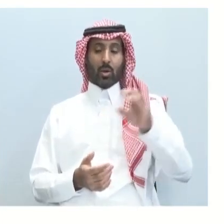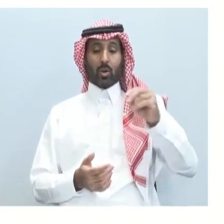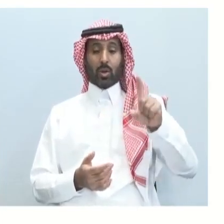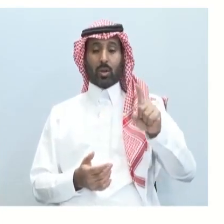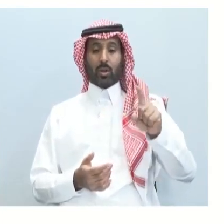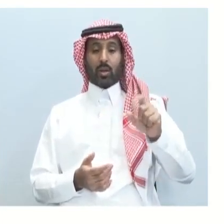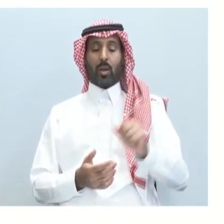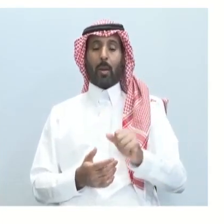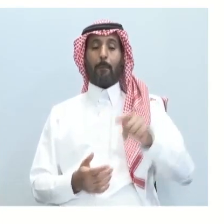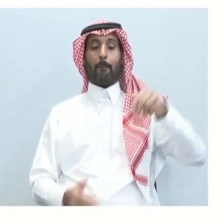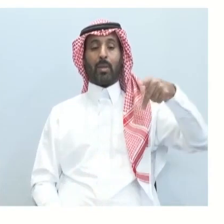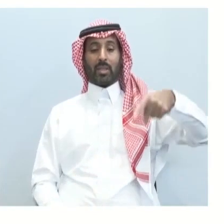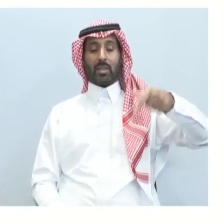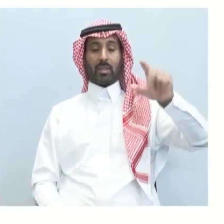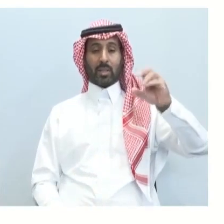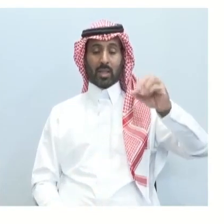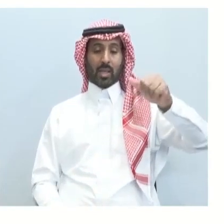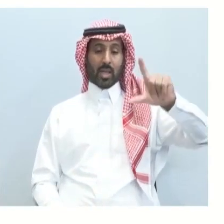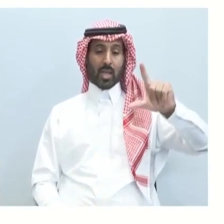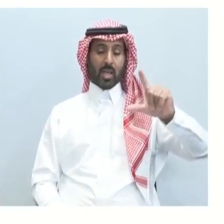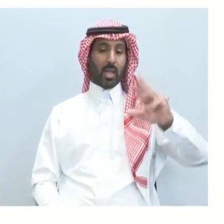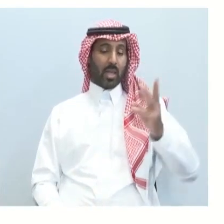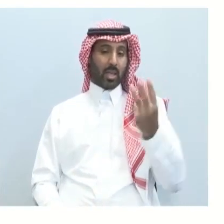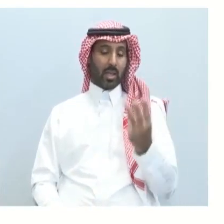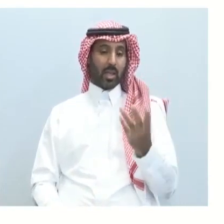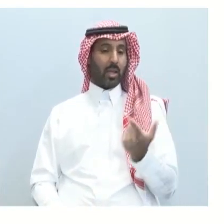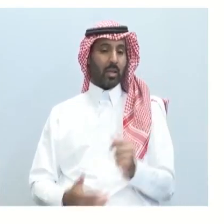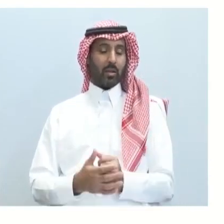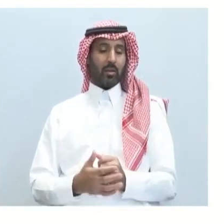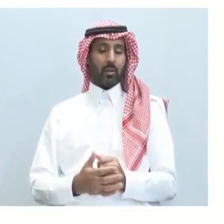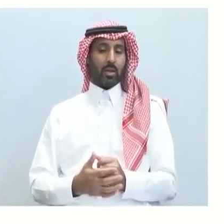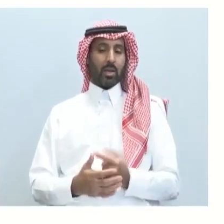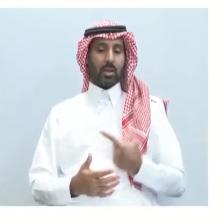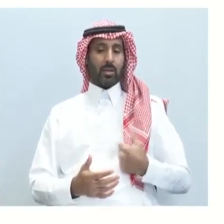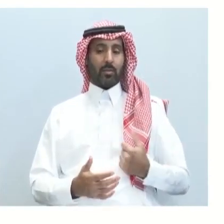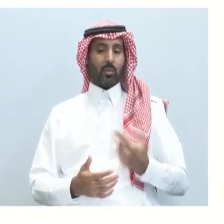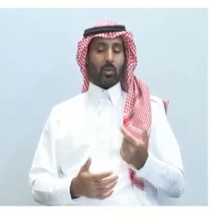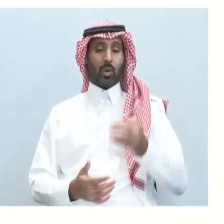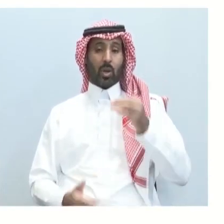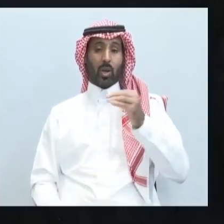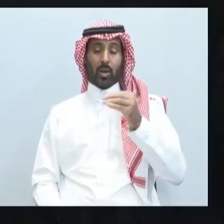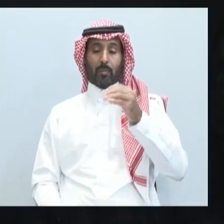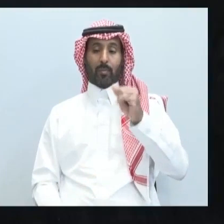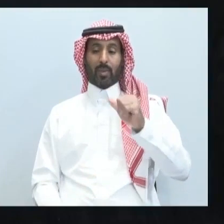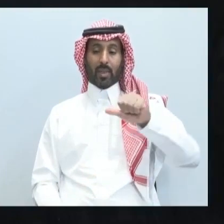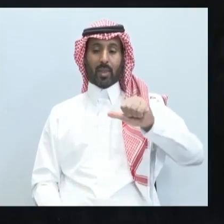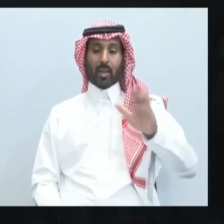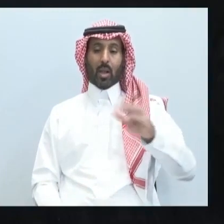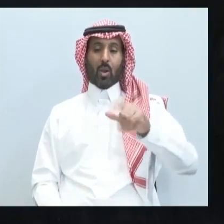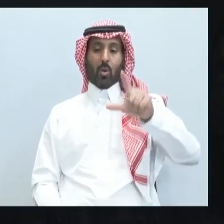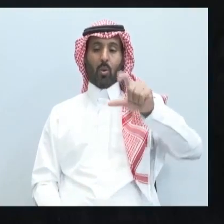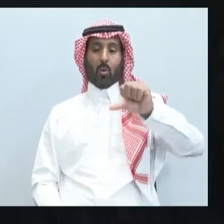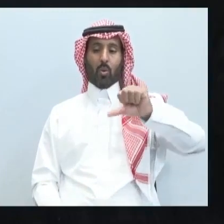سي ال 3 حمض لوس ام قاعده لوس ام غير ذلك لاحظ ان البي هو يعتبر